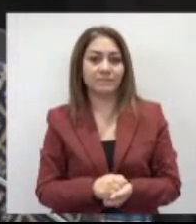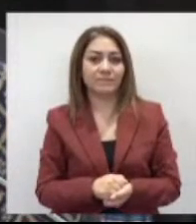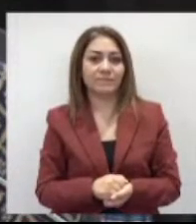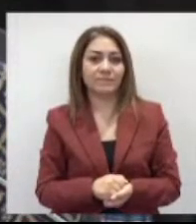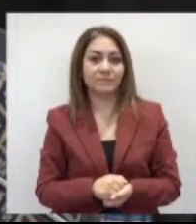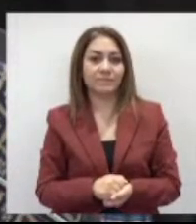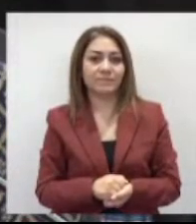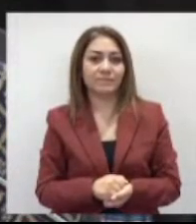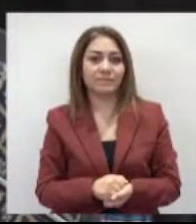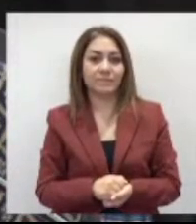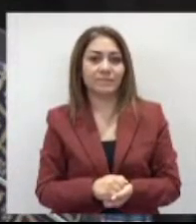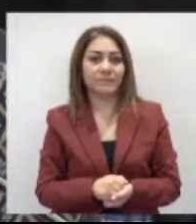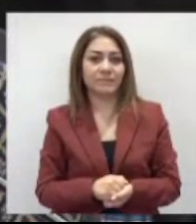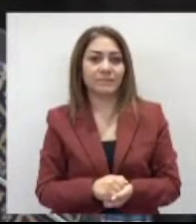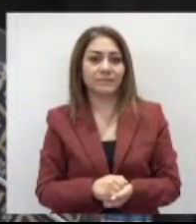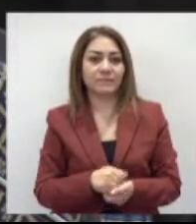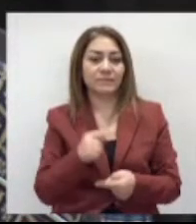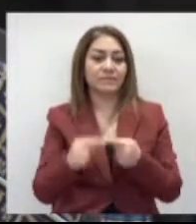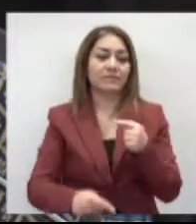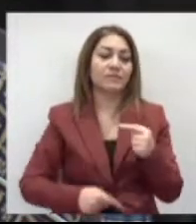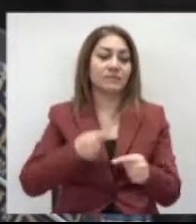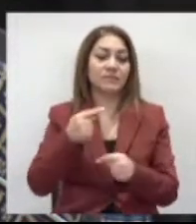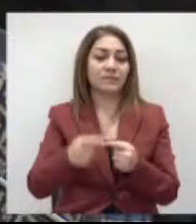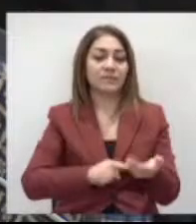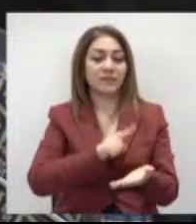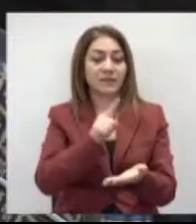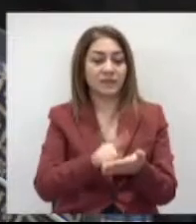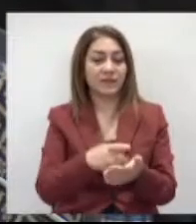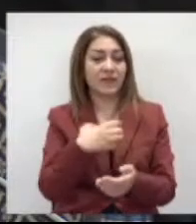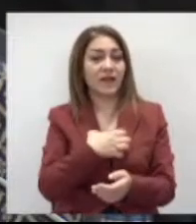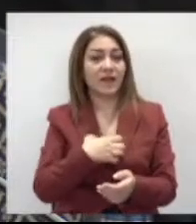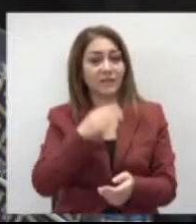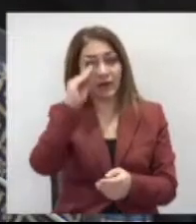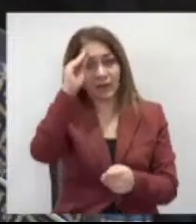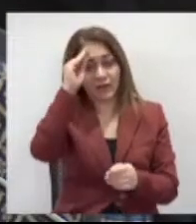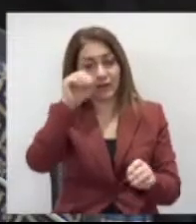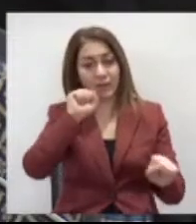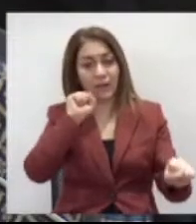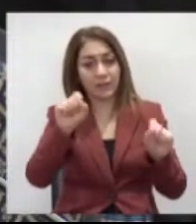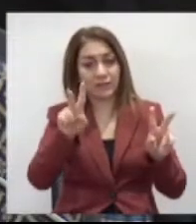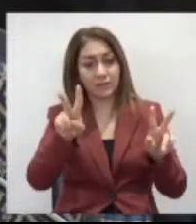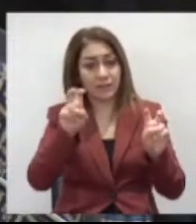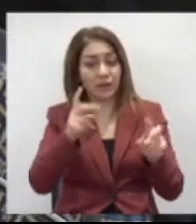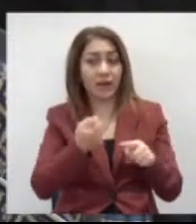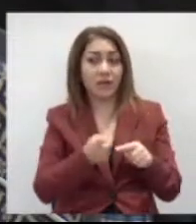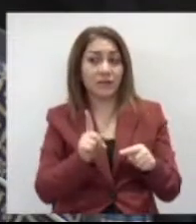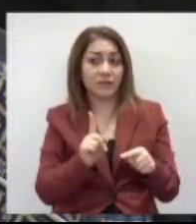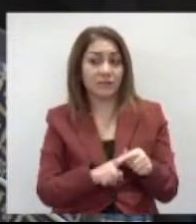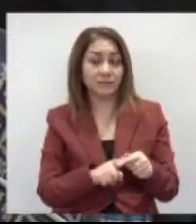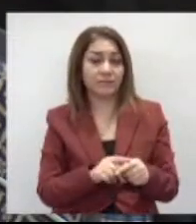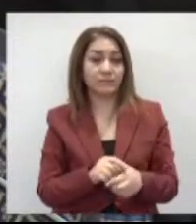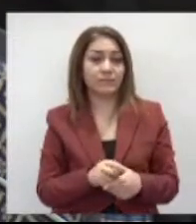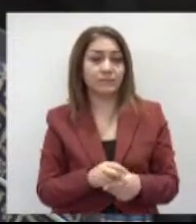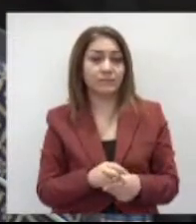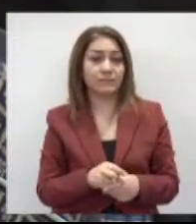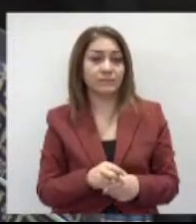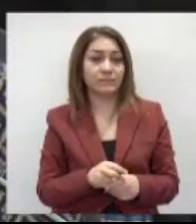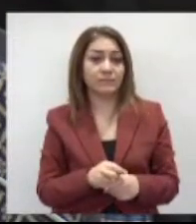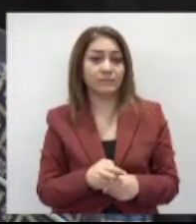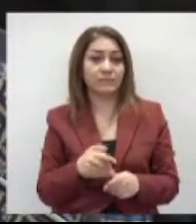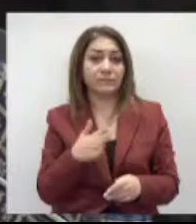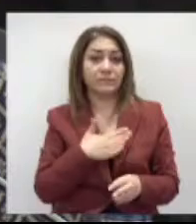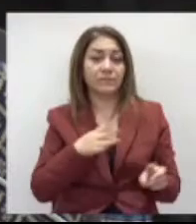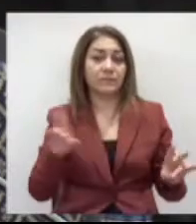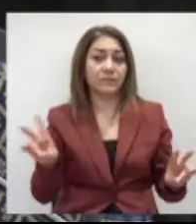ավարտել։ Հաջորդ հարցը կարևոր է լի մեթոդաբանական, այն է իրականում, որ մենք չպետք